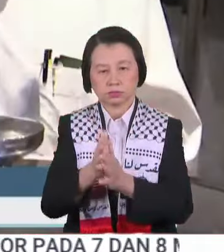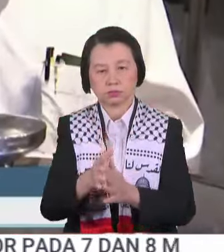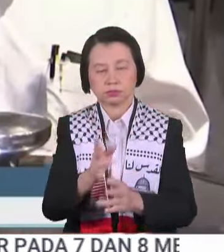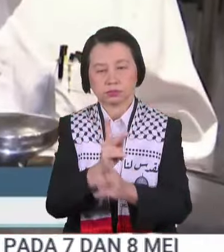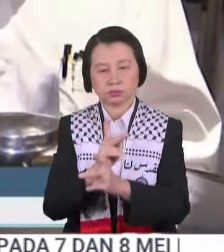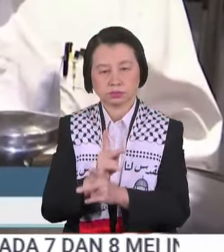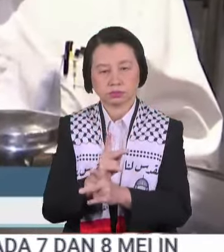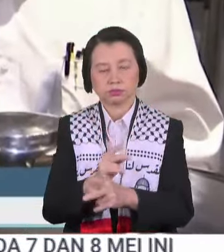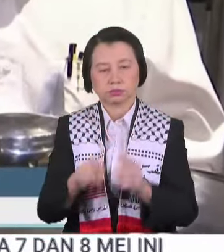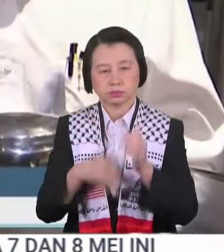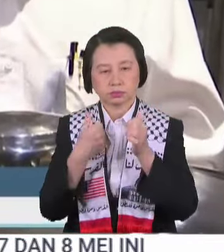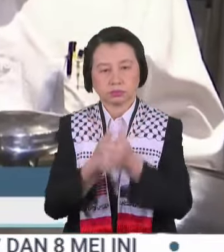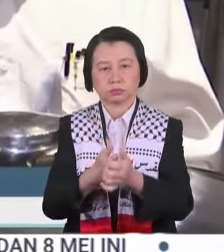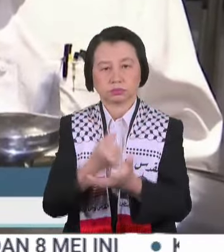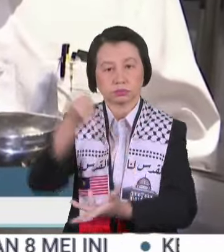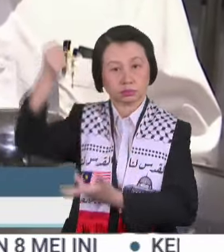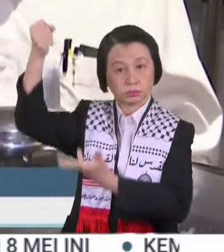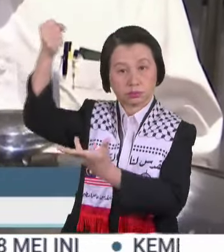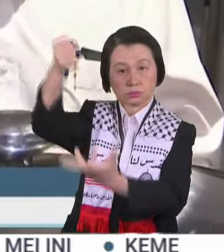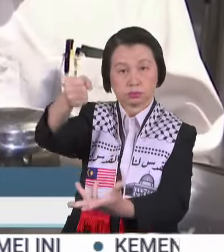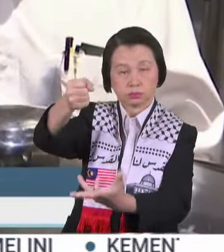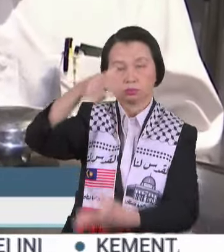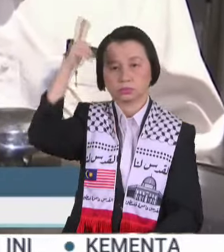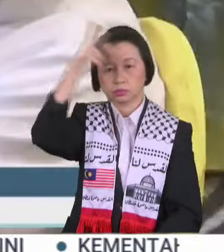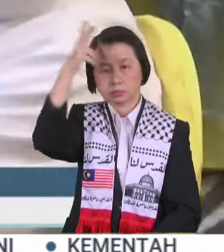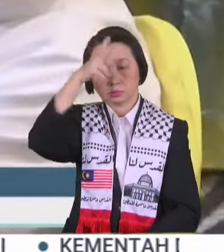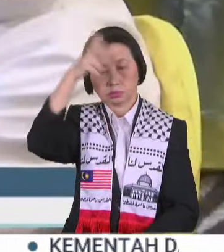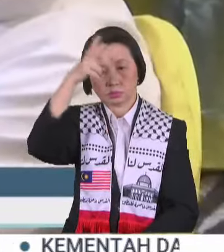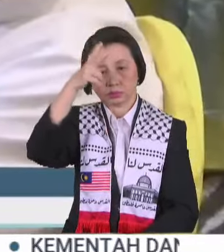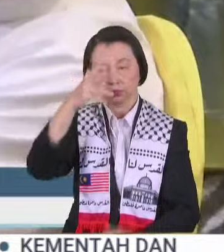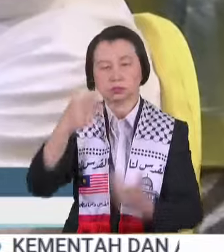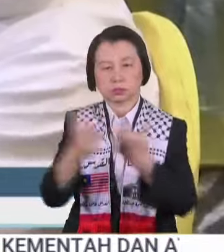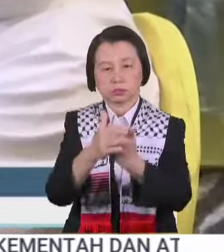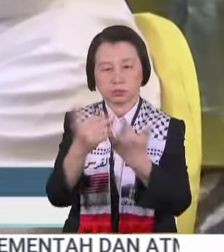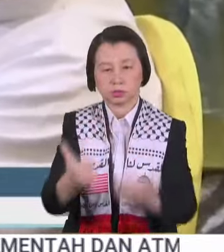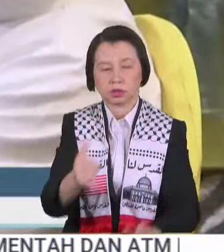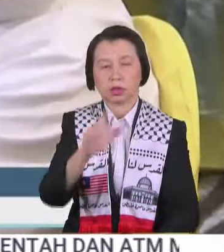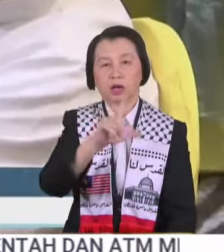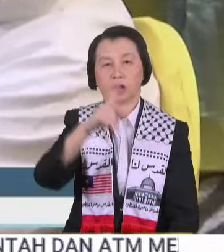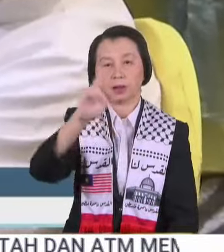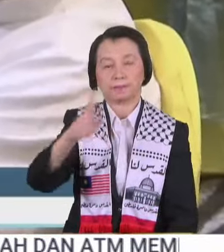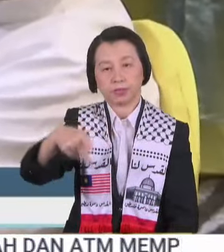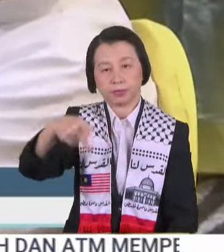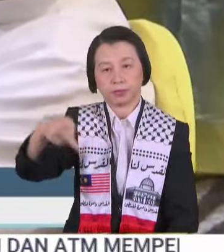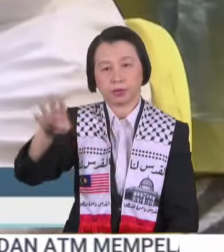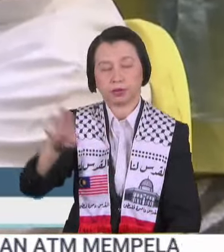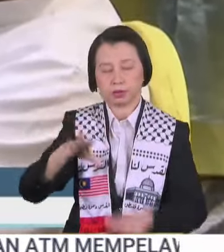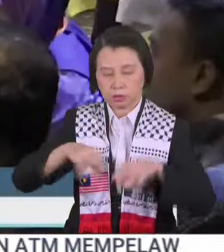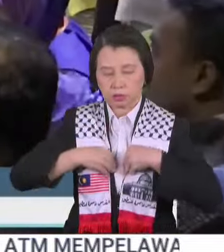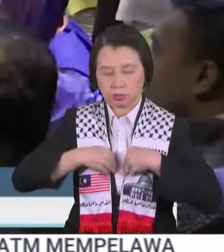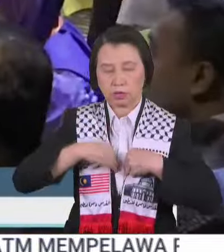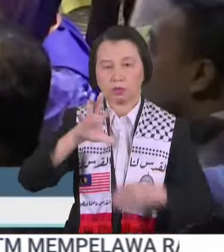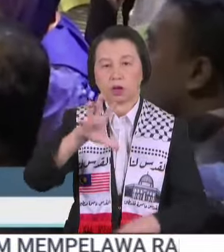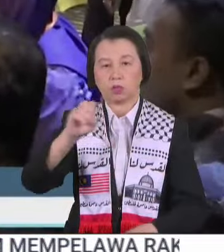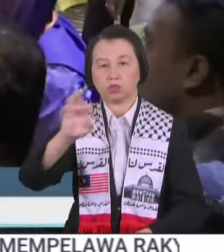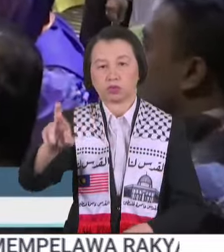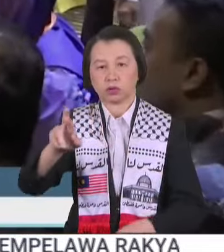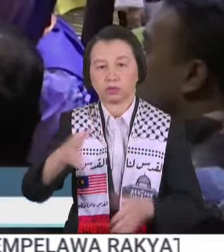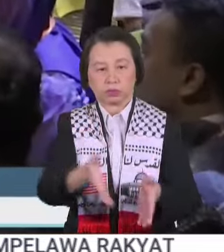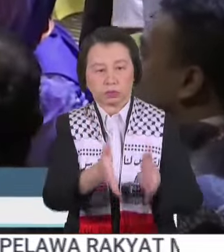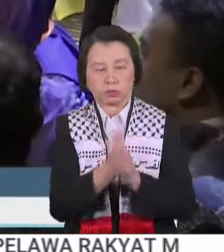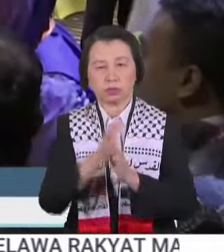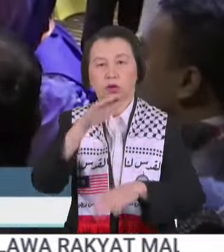tersebut berdasarkan peruntukan yang disalurkan kerajaan. Sehingga kini LPPB menerima sehingga 50,000 permohonan